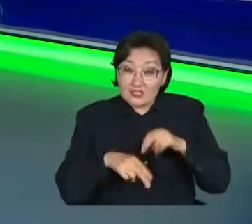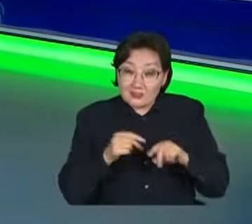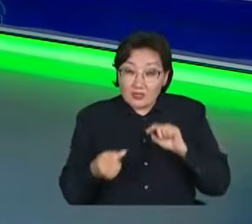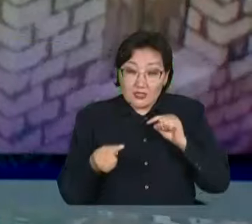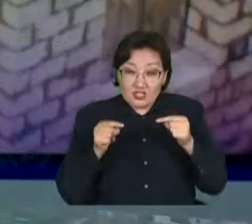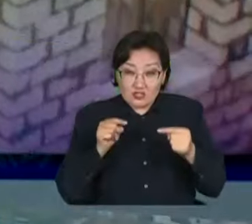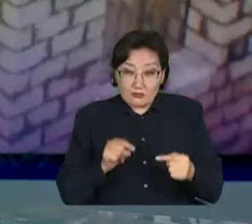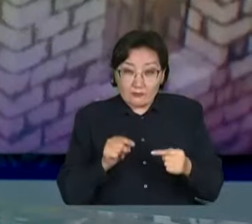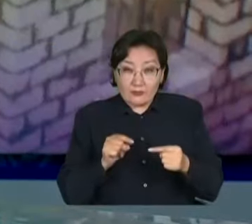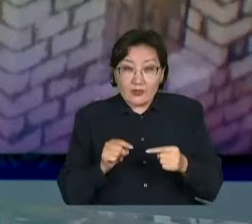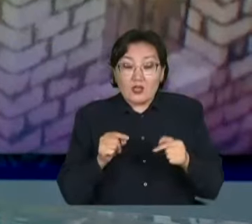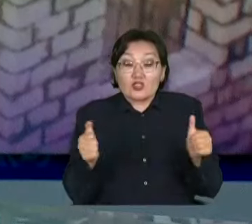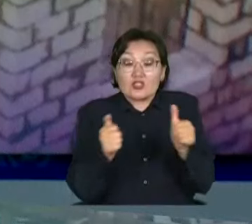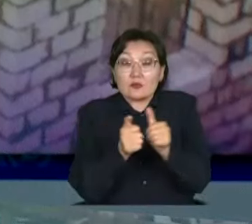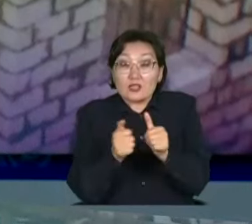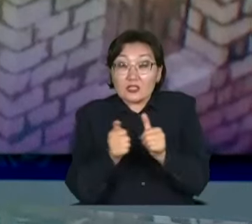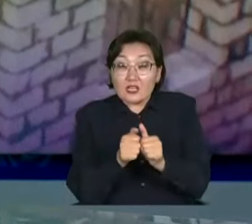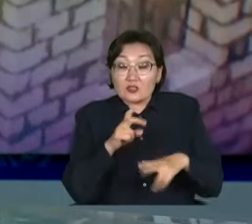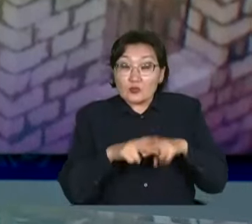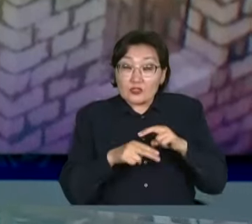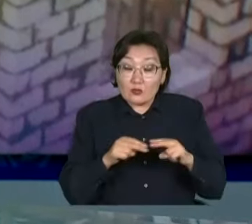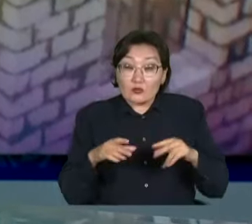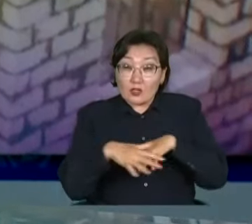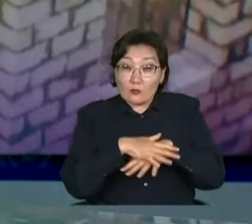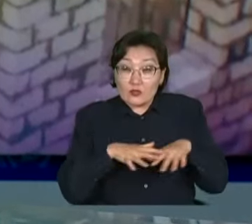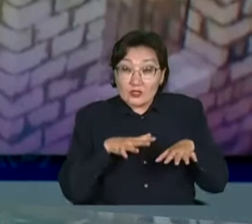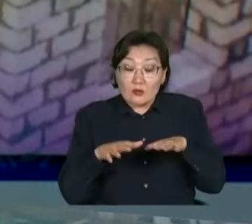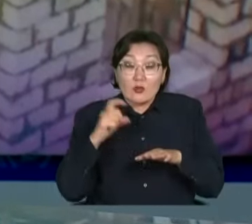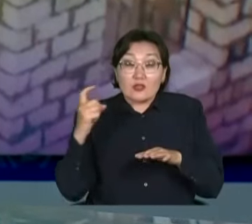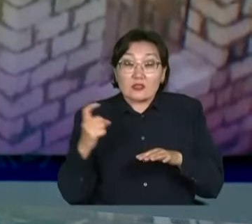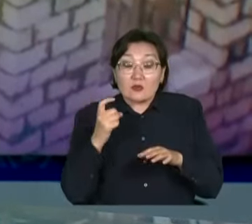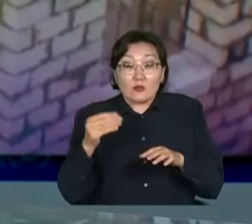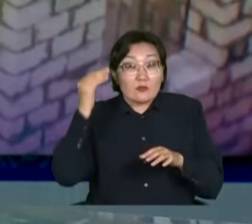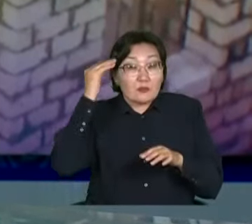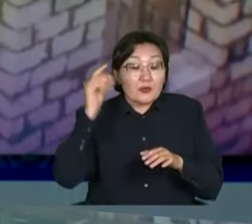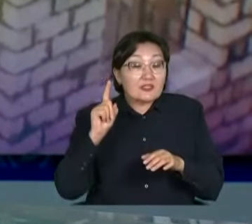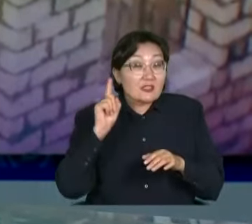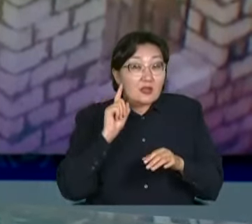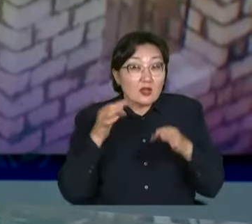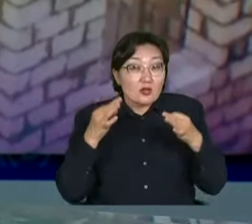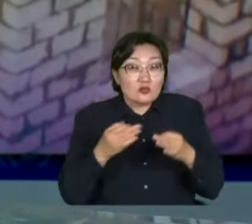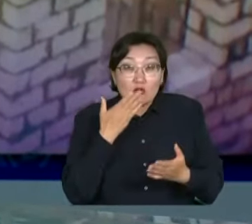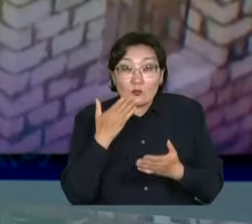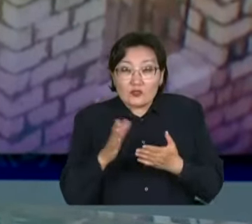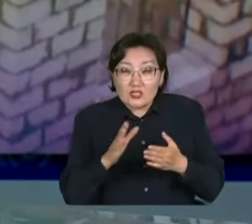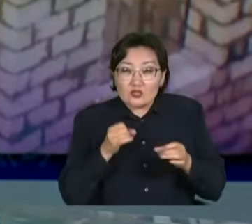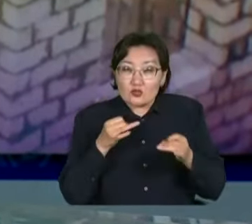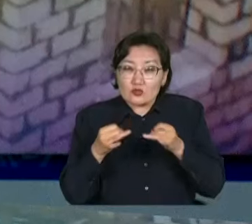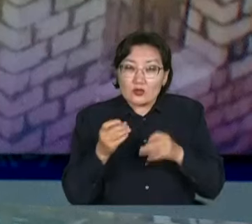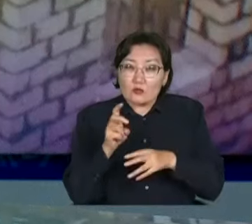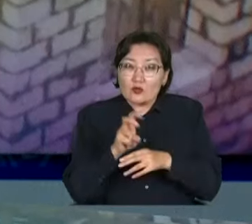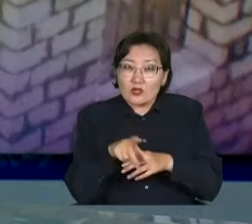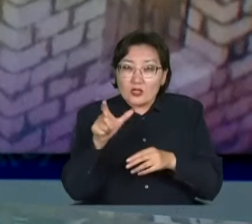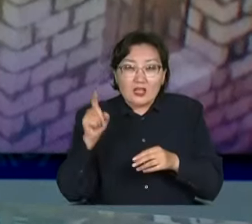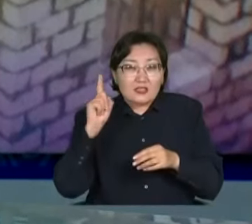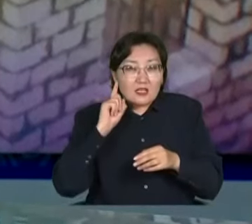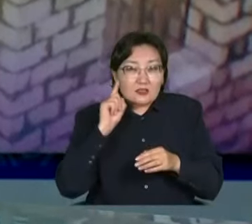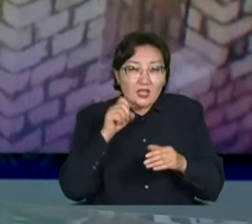қарсы. Дәл іргеден салынып жатқан қоғамдық орынның иесі пікір тыңдап рұқсат сұрамақ түгілі сөйлесуге келгендерді